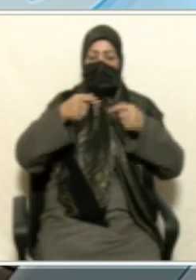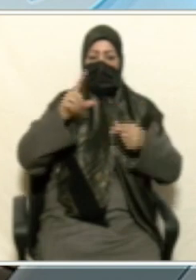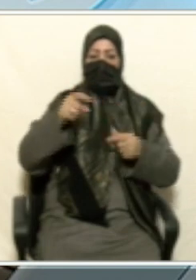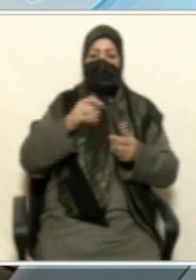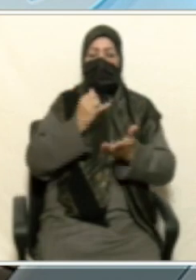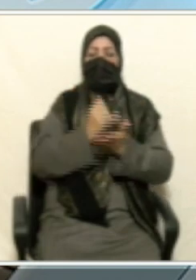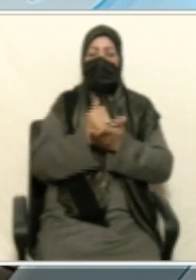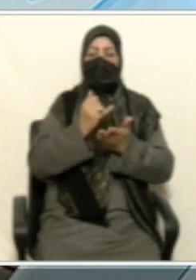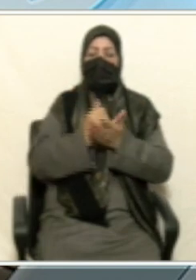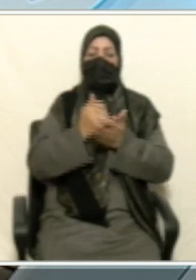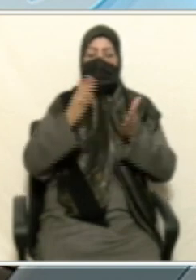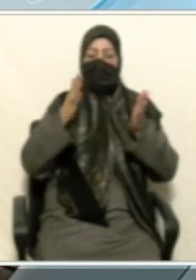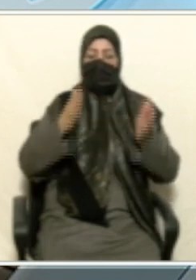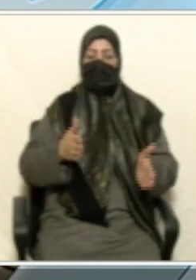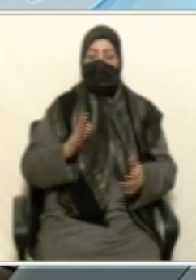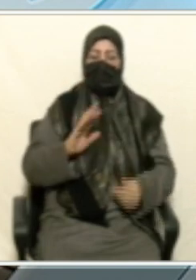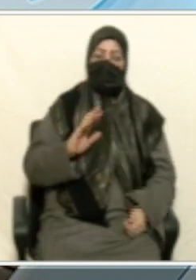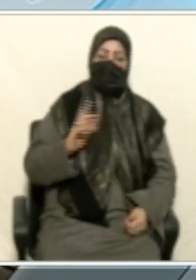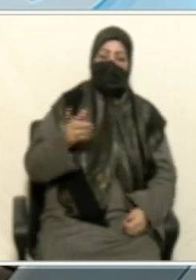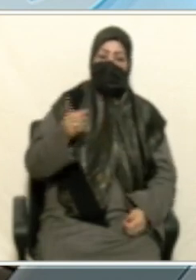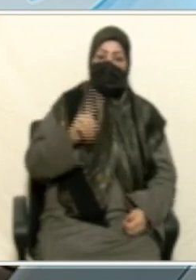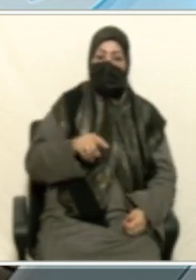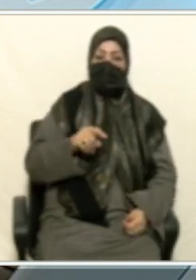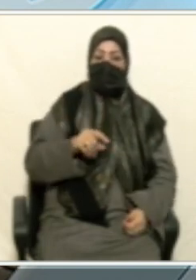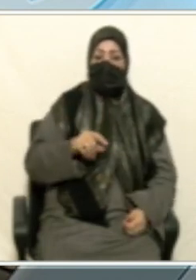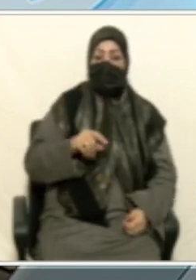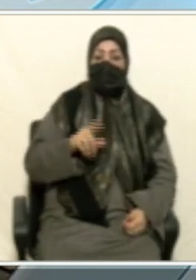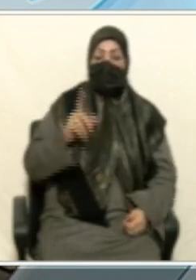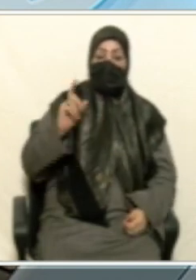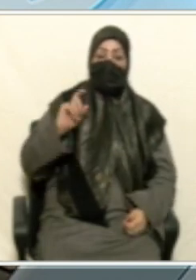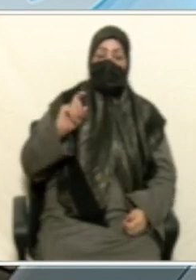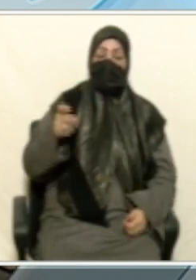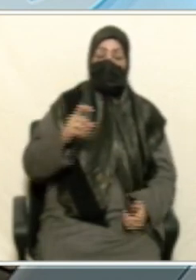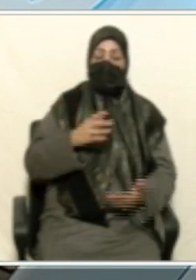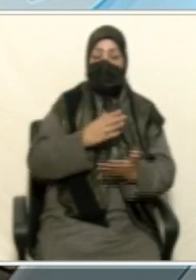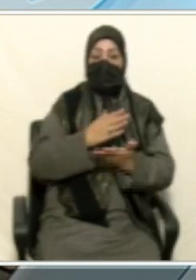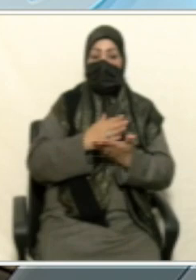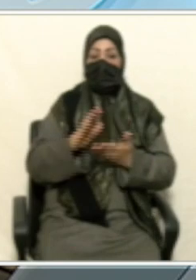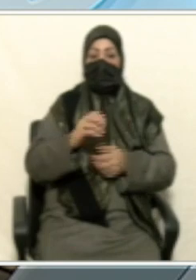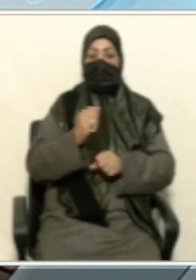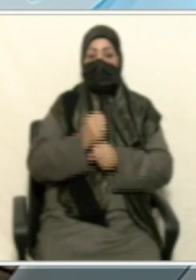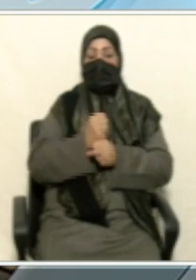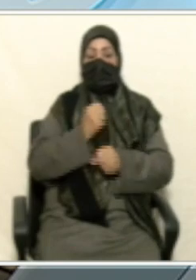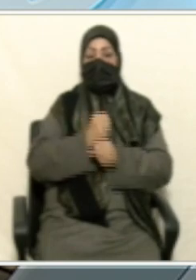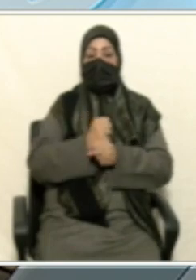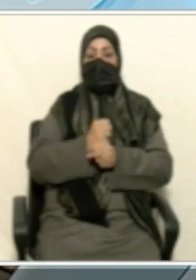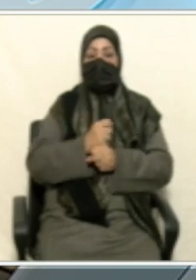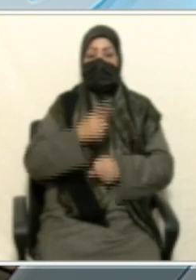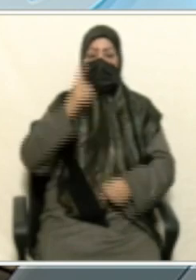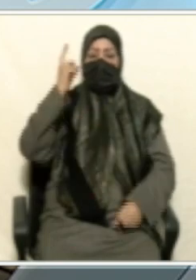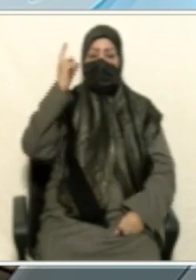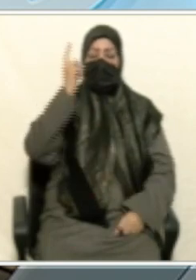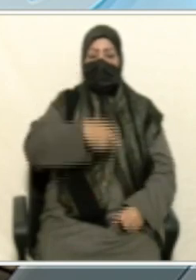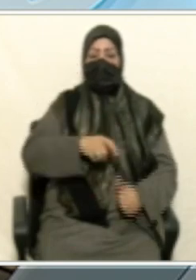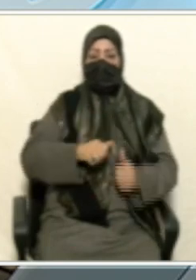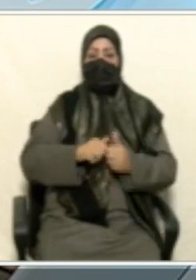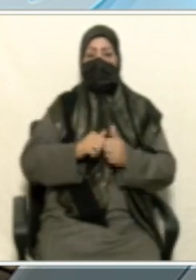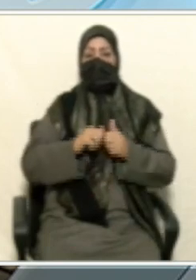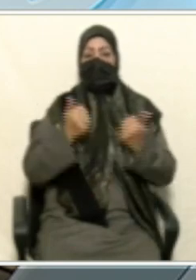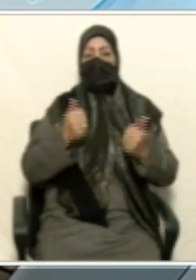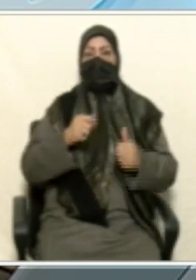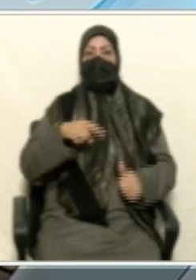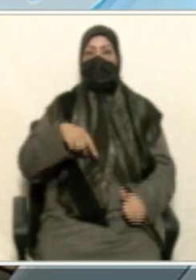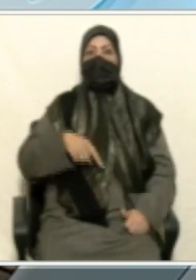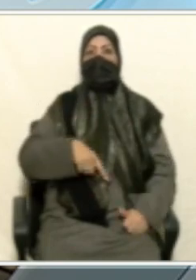إذا أقام بشيء ما وأقيم عليه الحد في الدنيا، يلقى الله سبحانه وتعالى دون حساب على